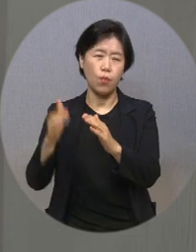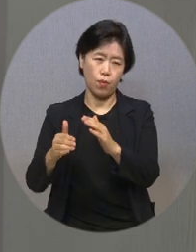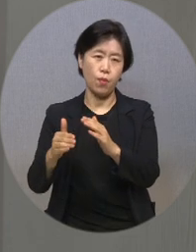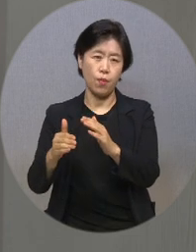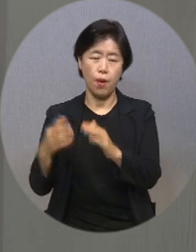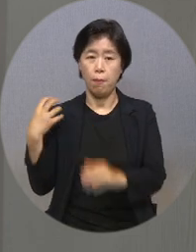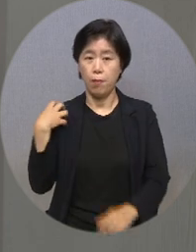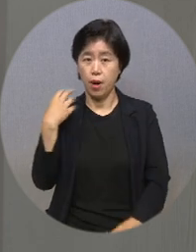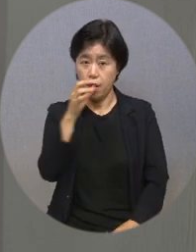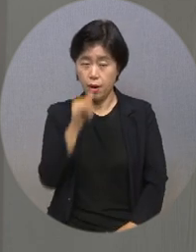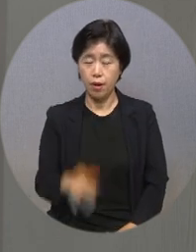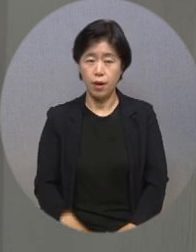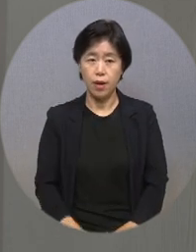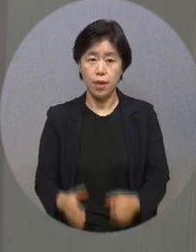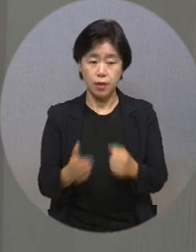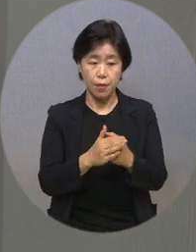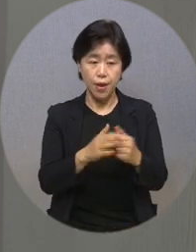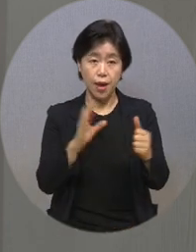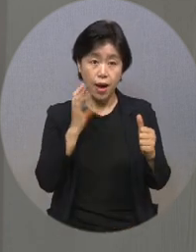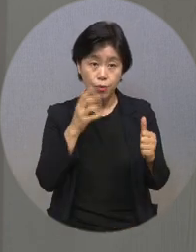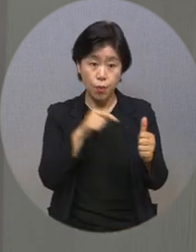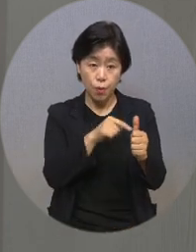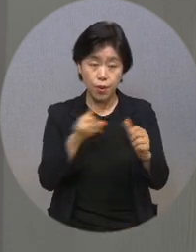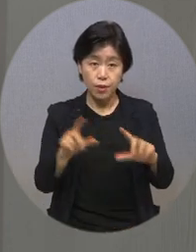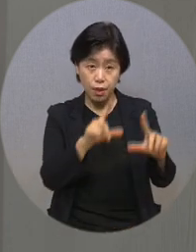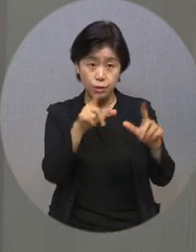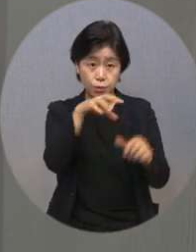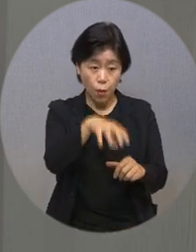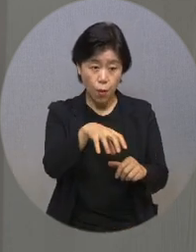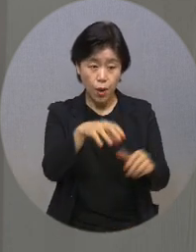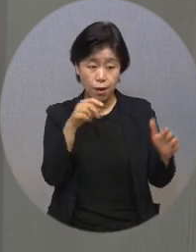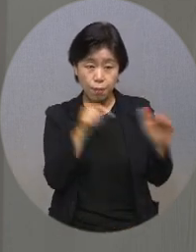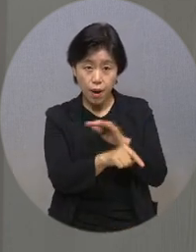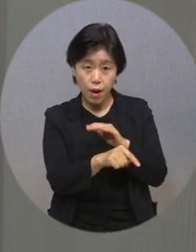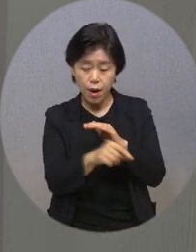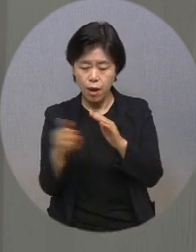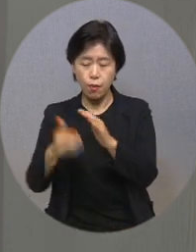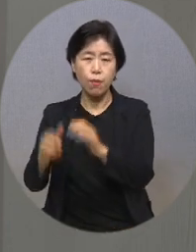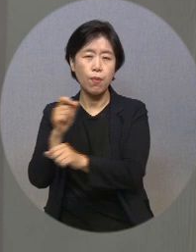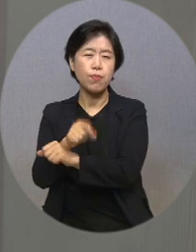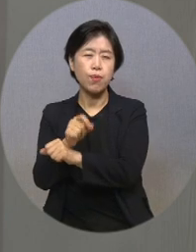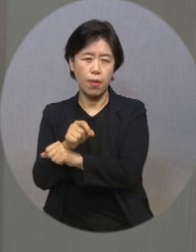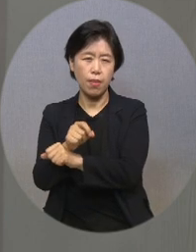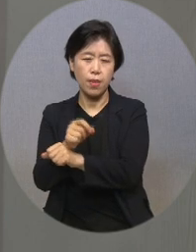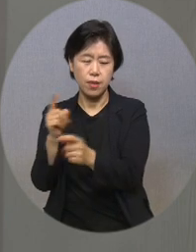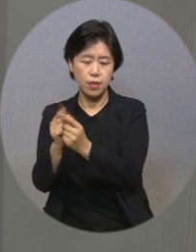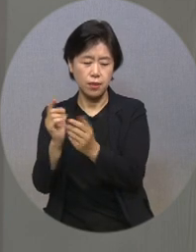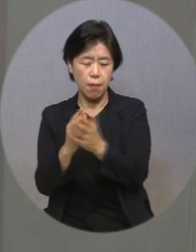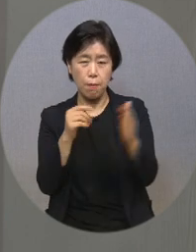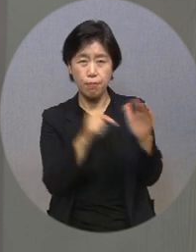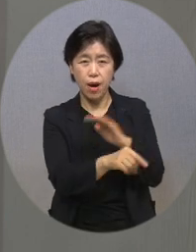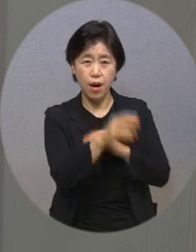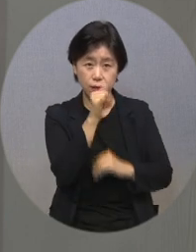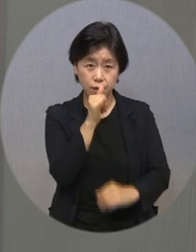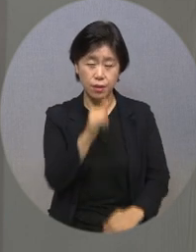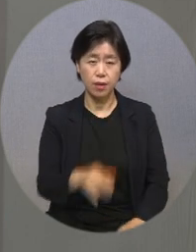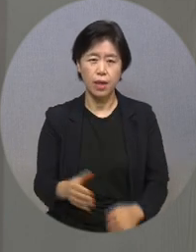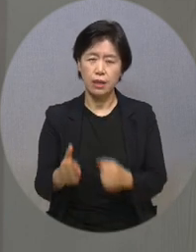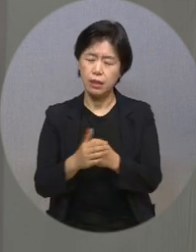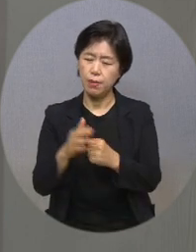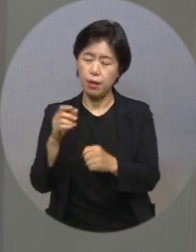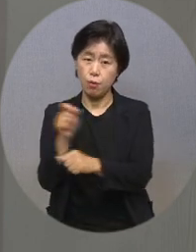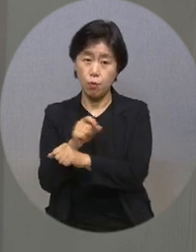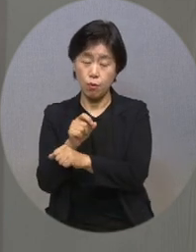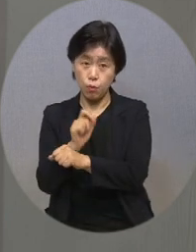그래서 현장 조사가 공무원이 가서 직접 진행을 하는 방식으로 바뀌다 보니까 공무원들이